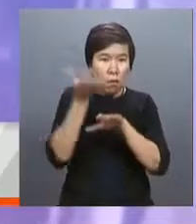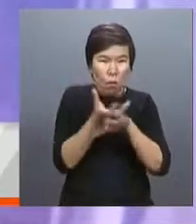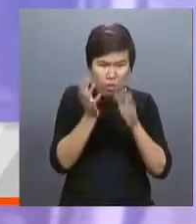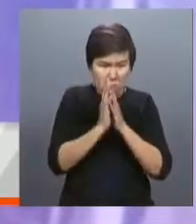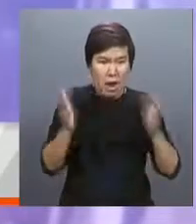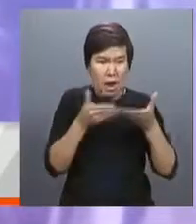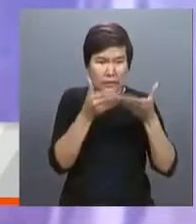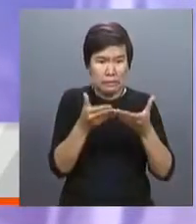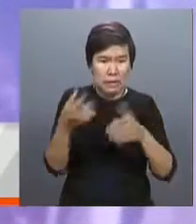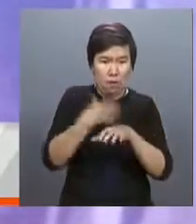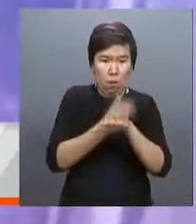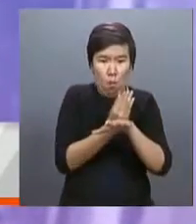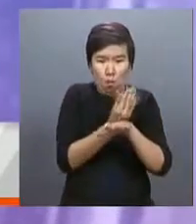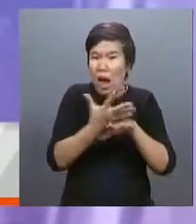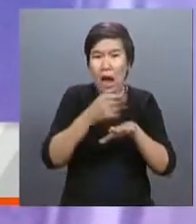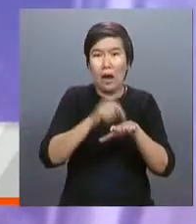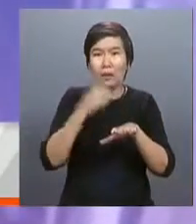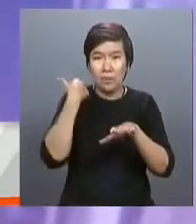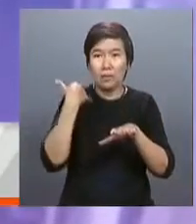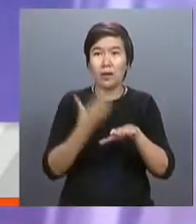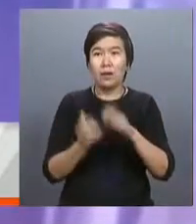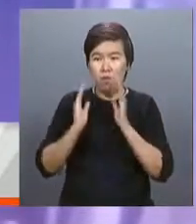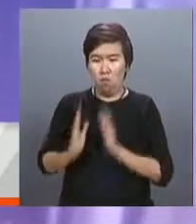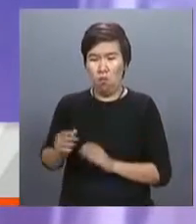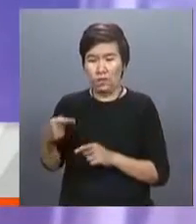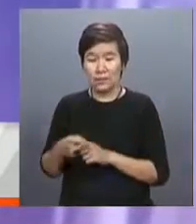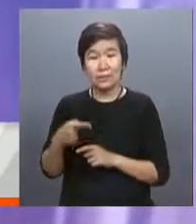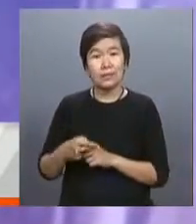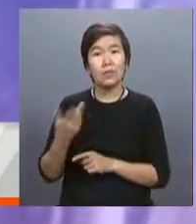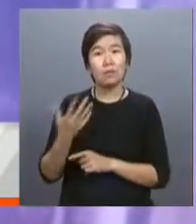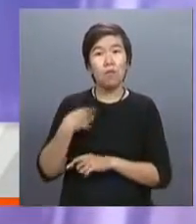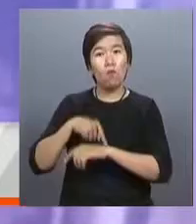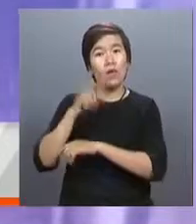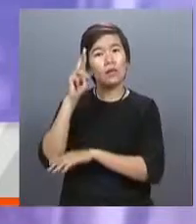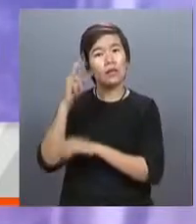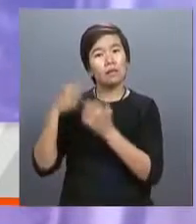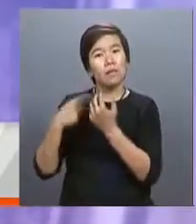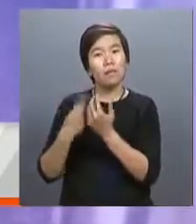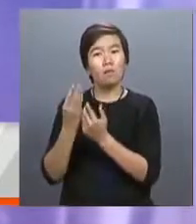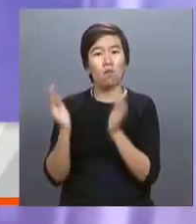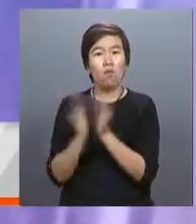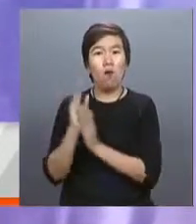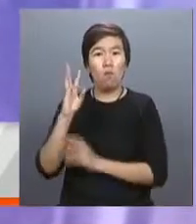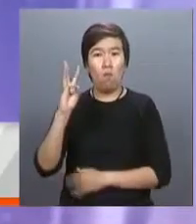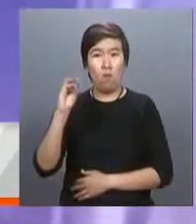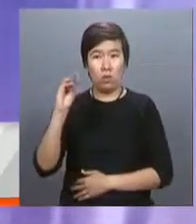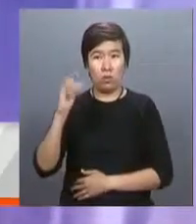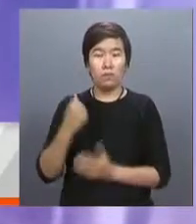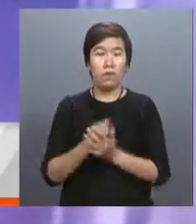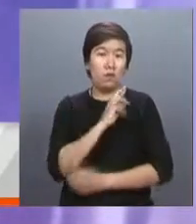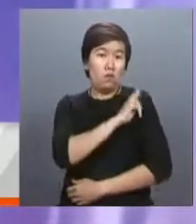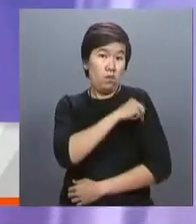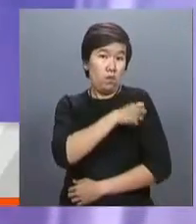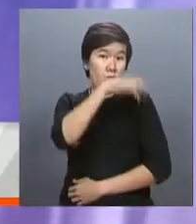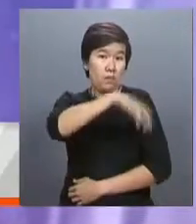ข้อมูลจากเจ้าหน้าที่ศูนย์เอราวัณรายงานข้อมูลผู้บาดเจ็บณเวลา12นาฬิกาอยู่ที่60รายส่งรักษาในโรงพยาบาล5